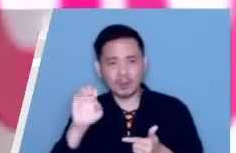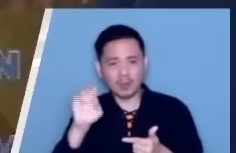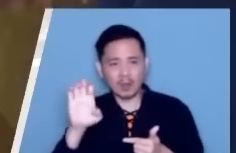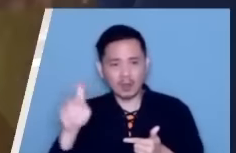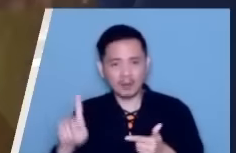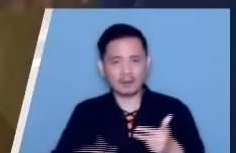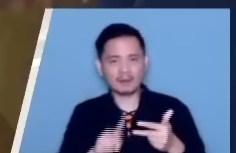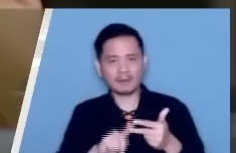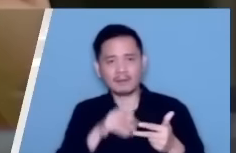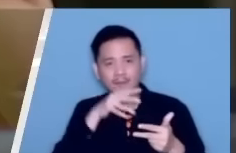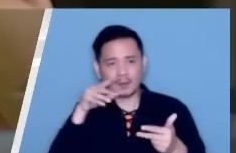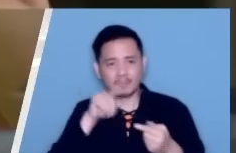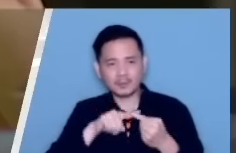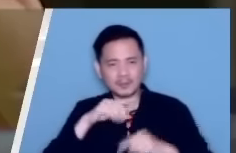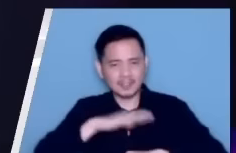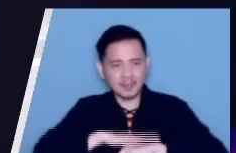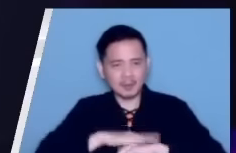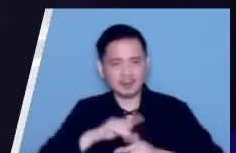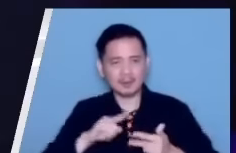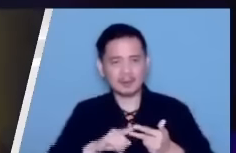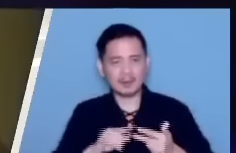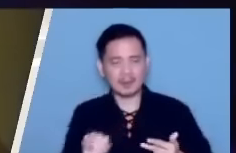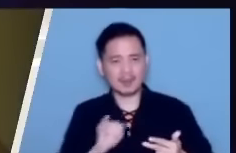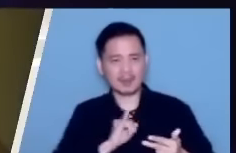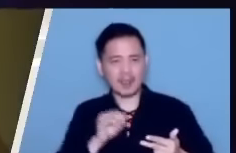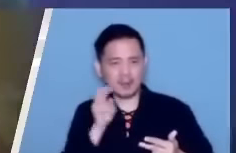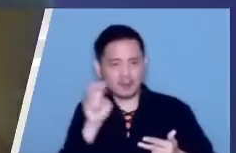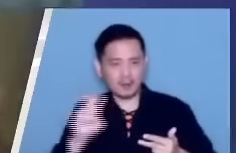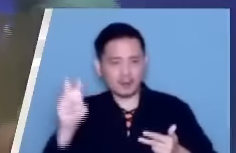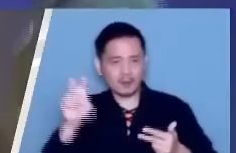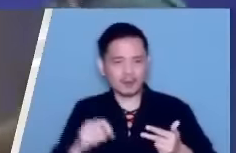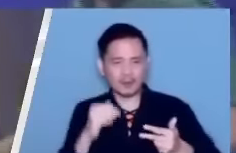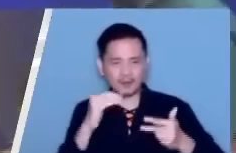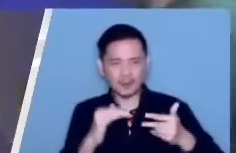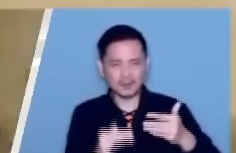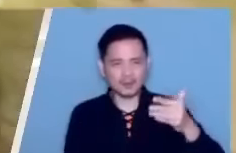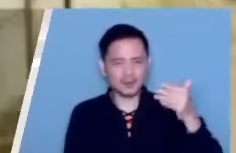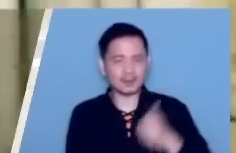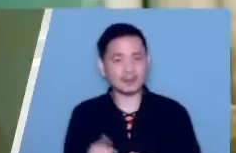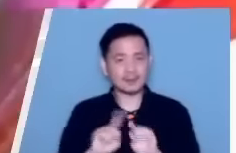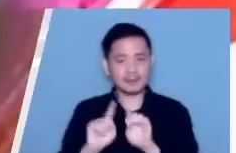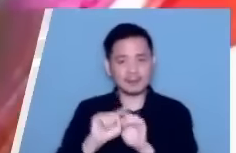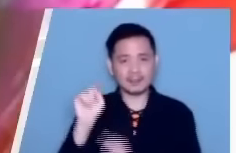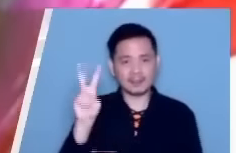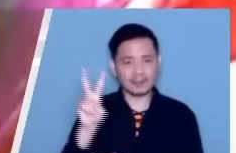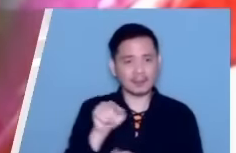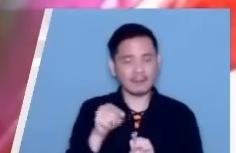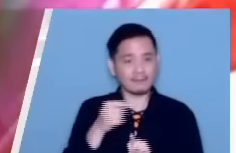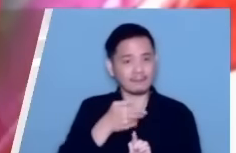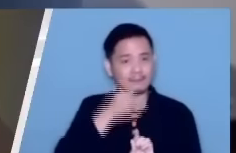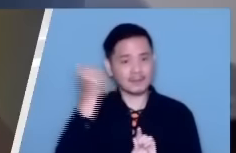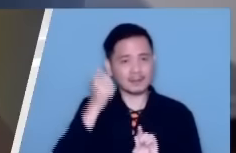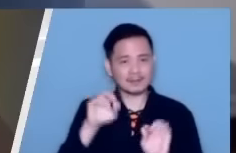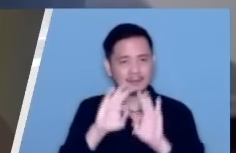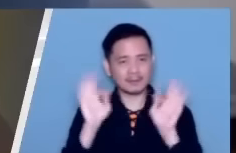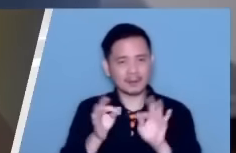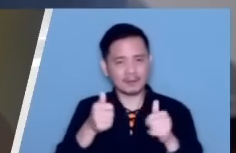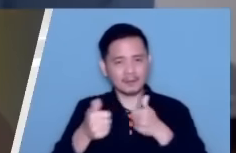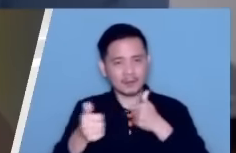news I wonder at pinasarap household favorite programs din ng family feud eyewitness Kapuso Mo Jessica Soho